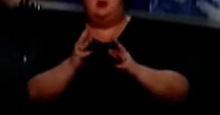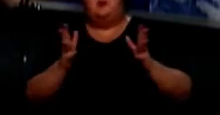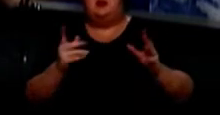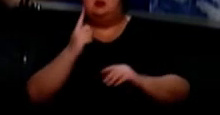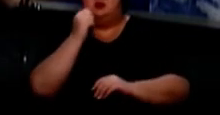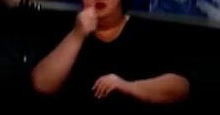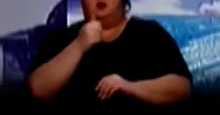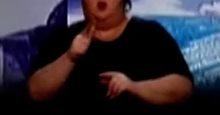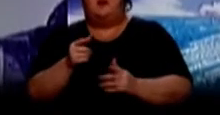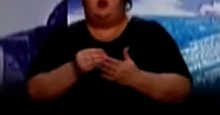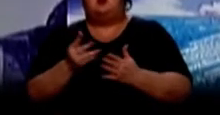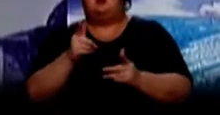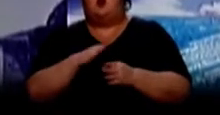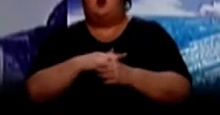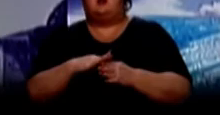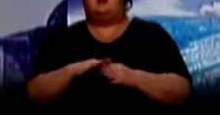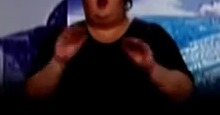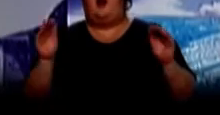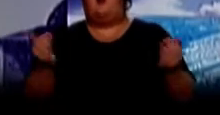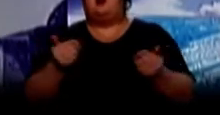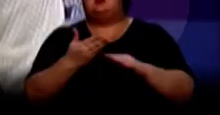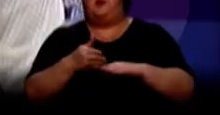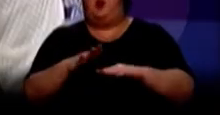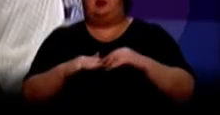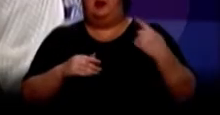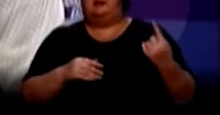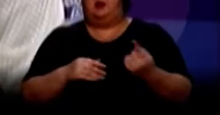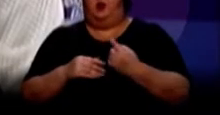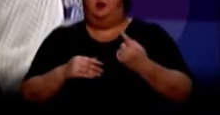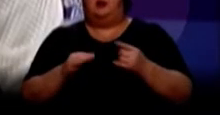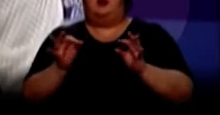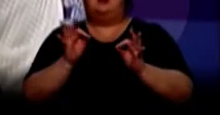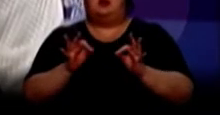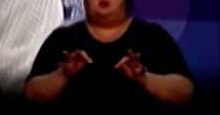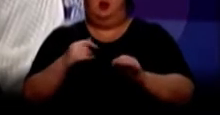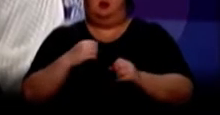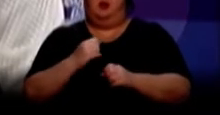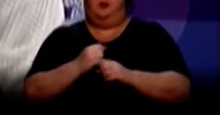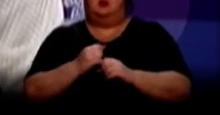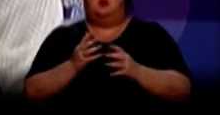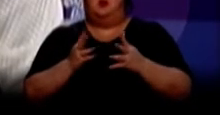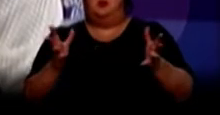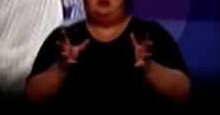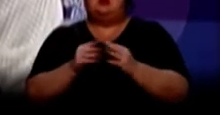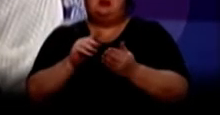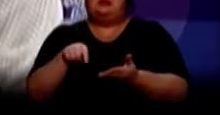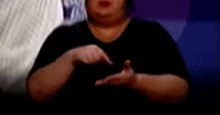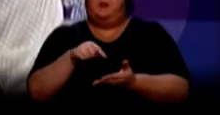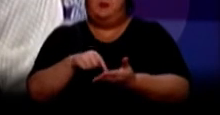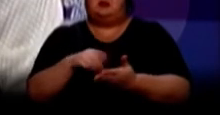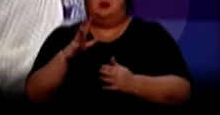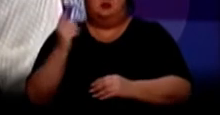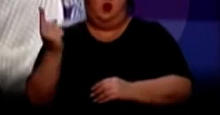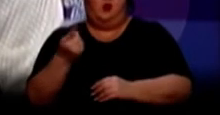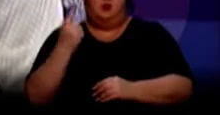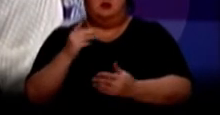ви оціните його реалізацію в межах Полтавської області? Ну, ми насправді працюємо більше з містом, з областю